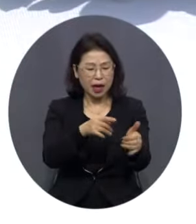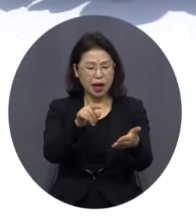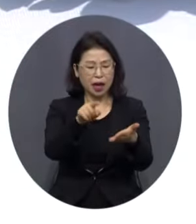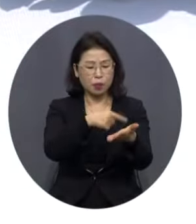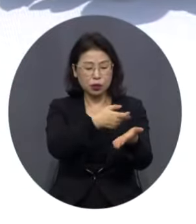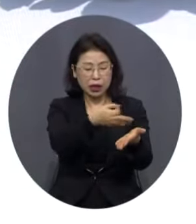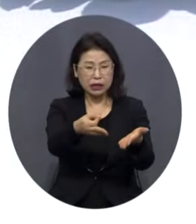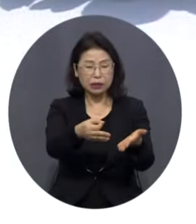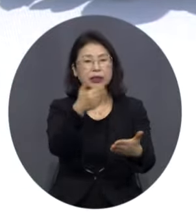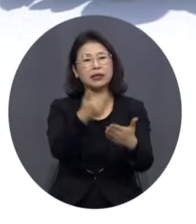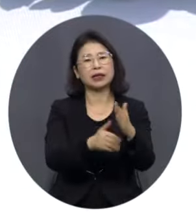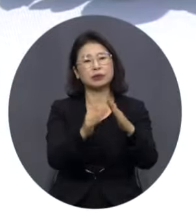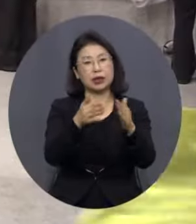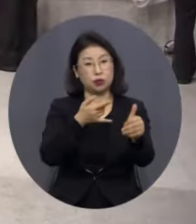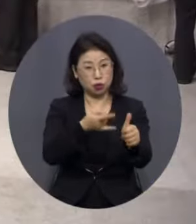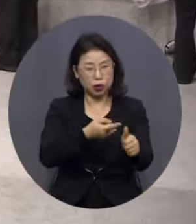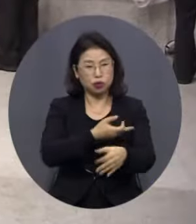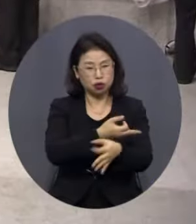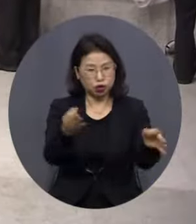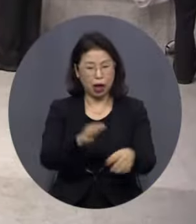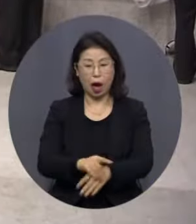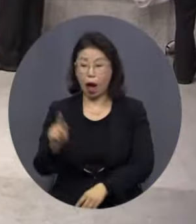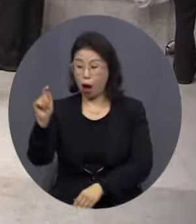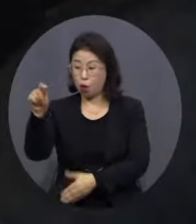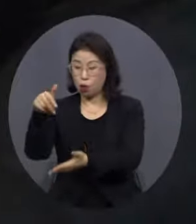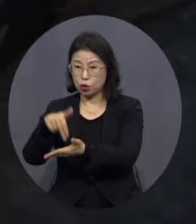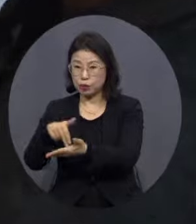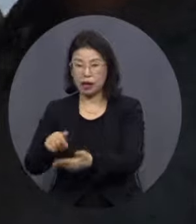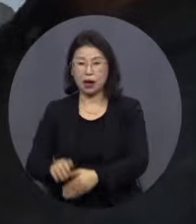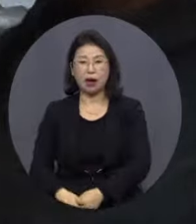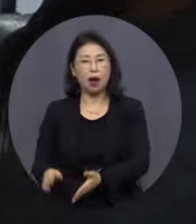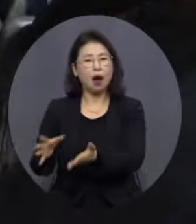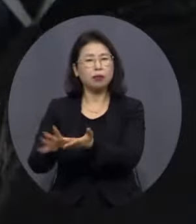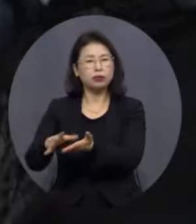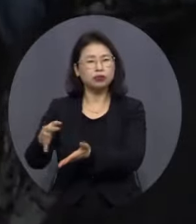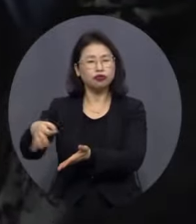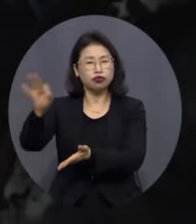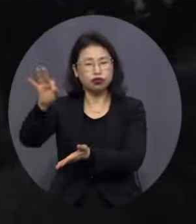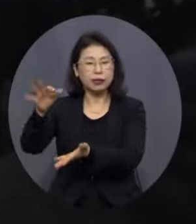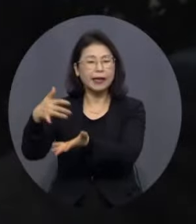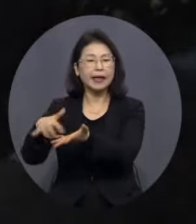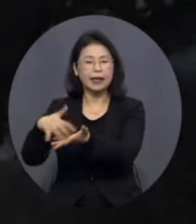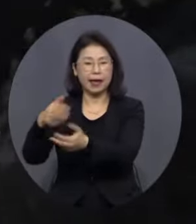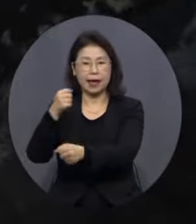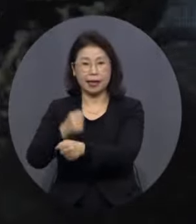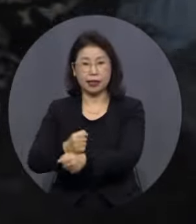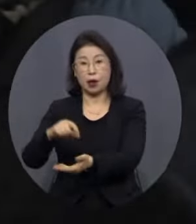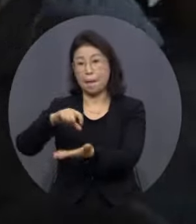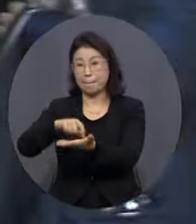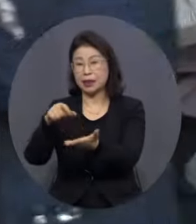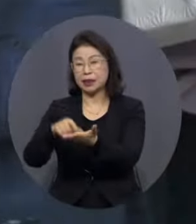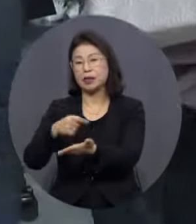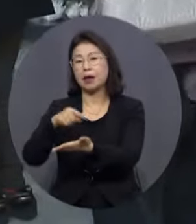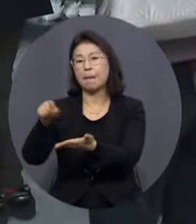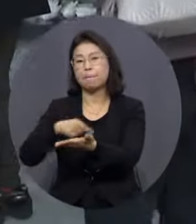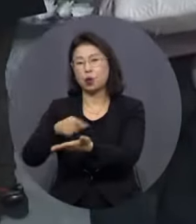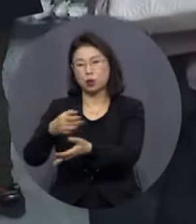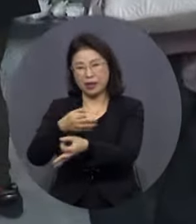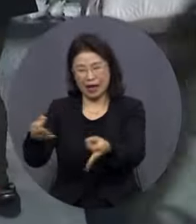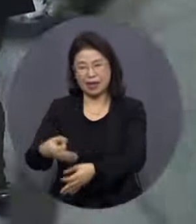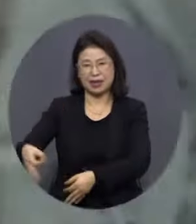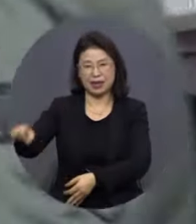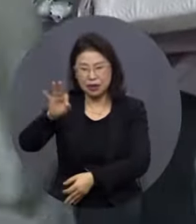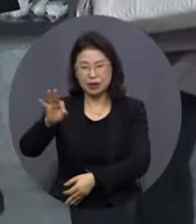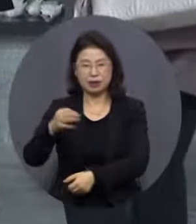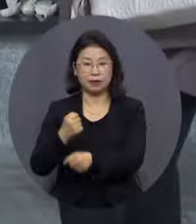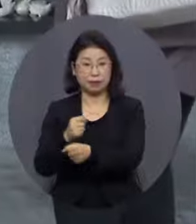유족에게도 지급하자고 고광철 후보는 물가상승률을 반영한 적정한 보상액 상향을